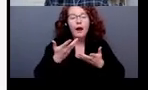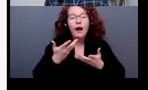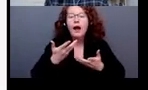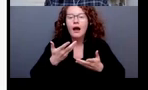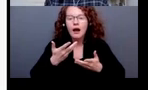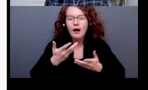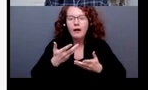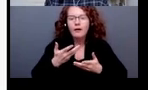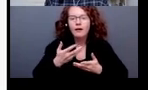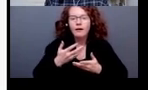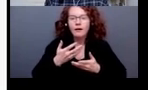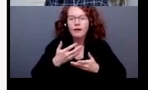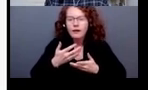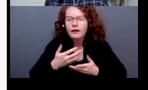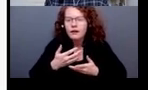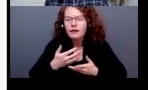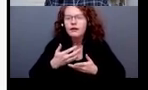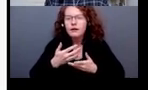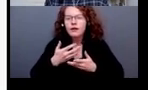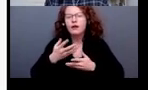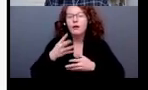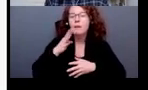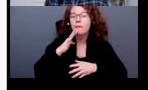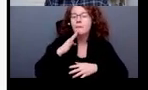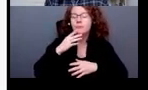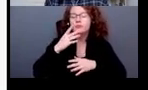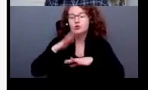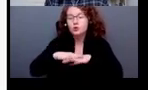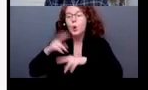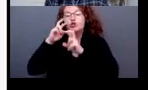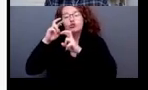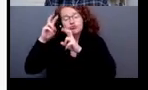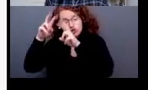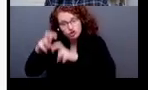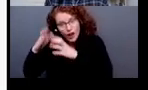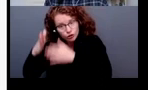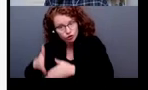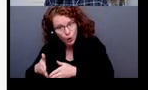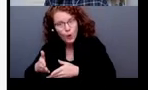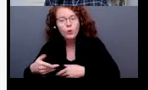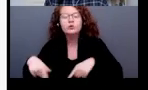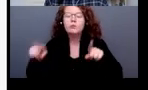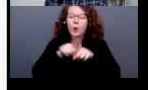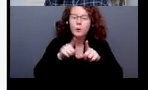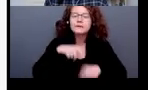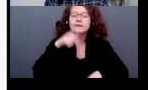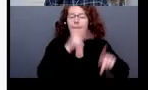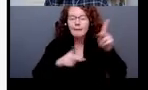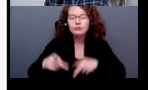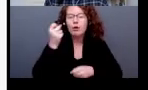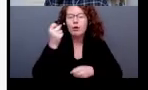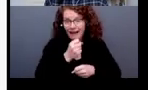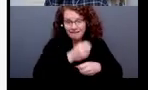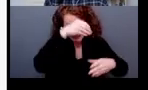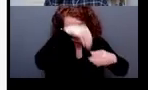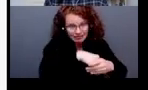IRS, et à IRES, donc des chercheuses et chercheurs, mais aussi à des gens qui travaillent dans ces espaces ou